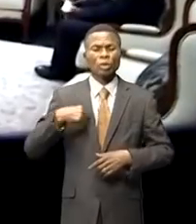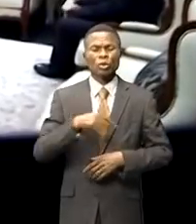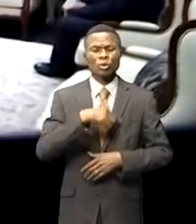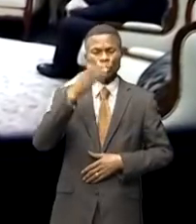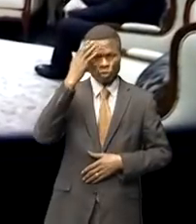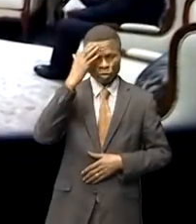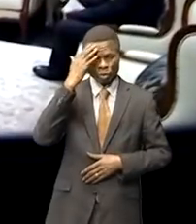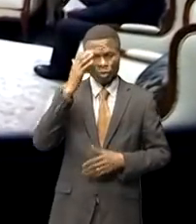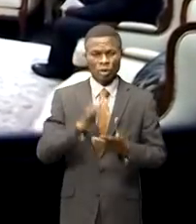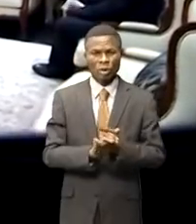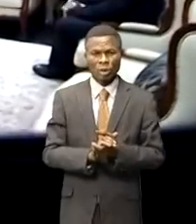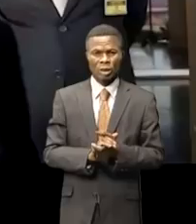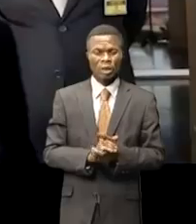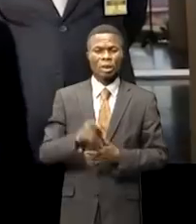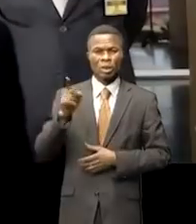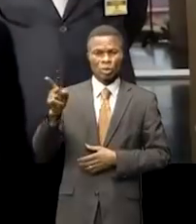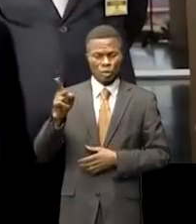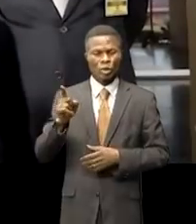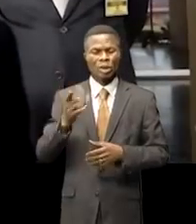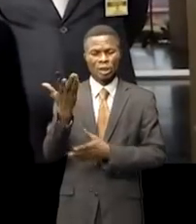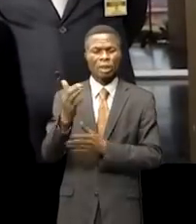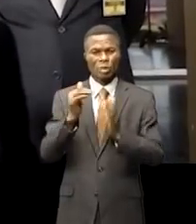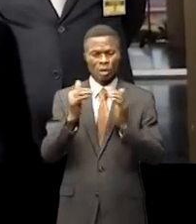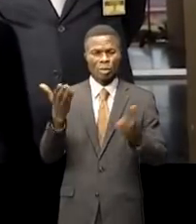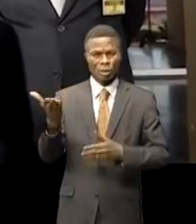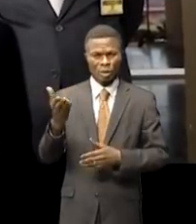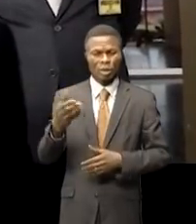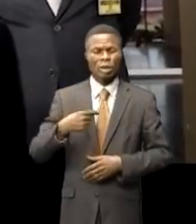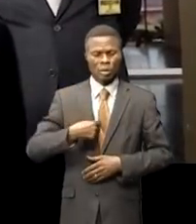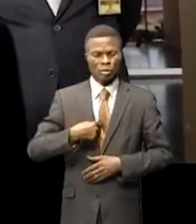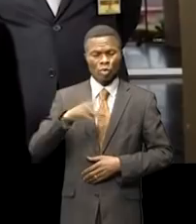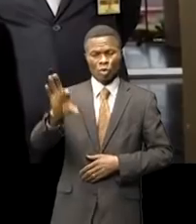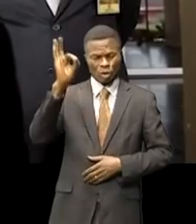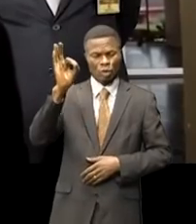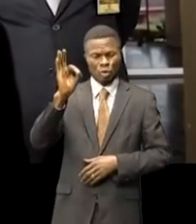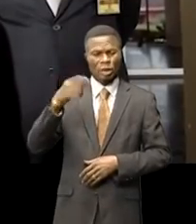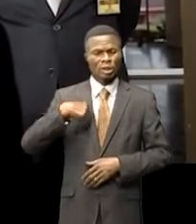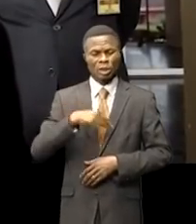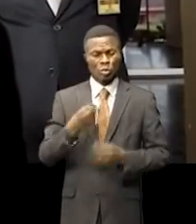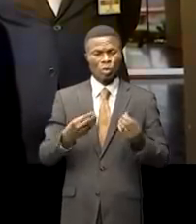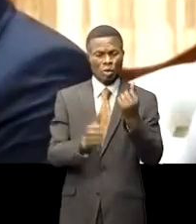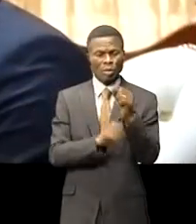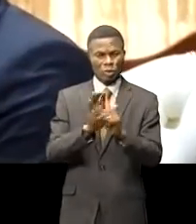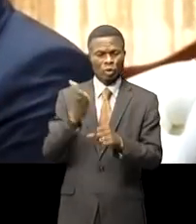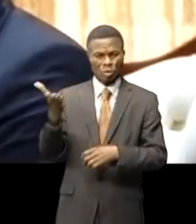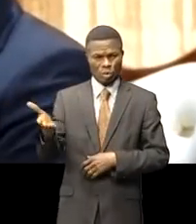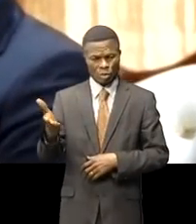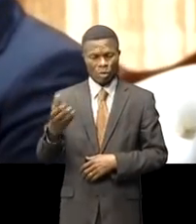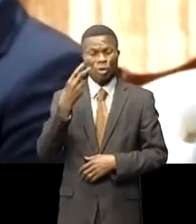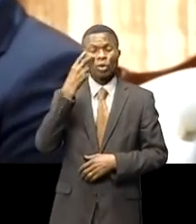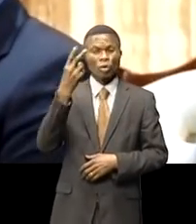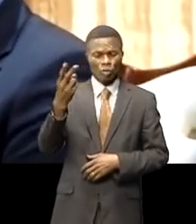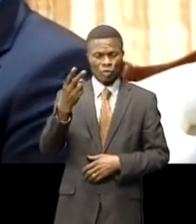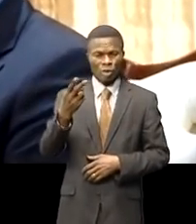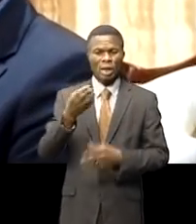qu'ils avaient beaucoup de candidats mais il a injecté sont devenus sionisme et tout cela nous avons voulu exprimer